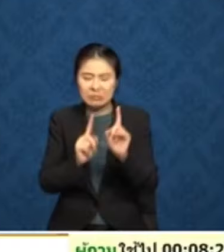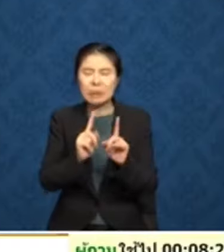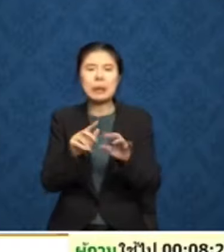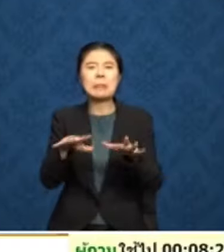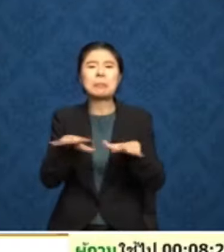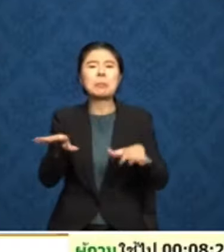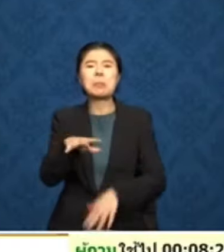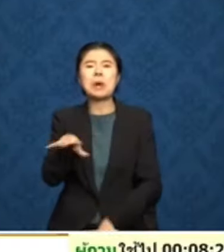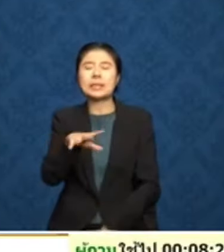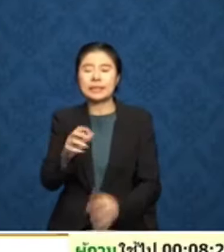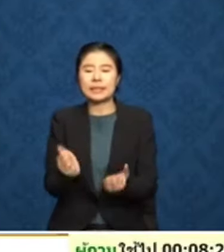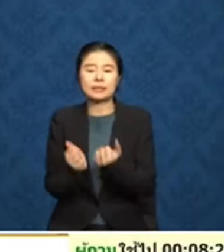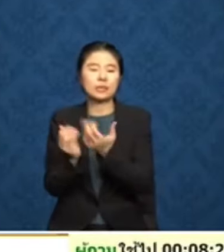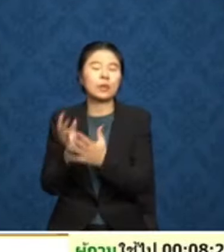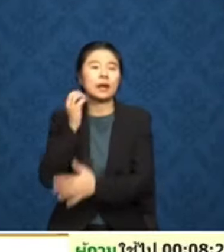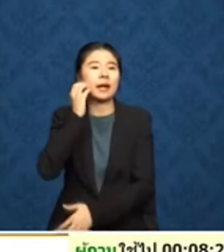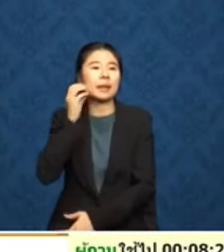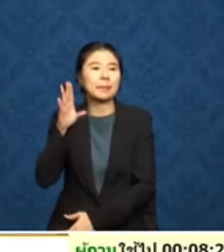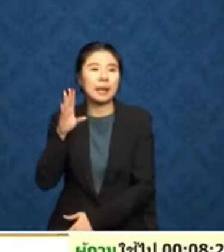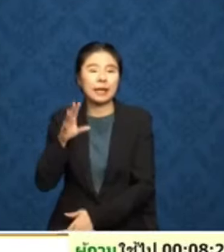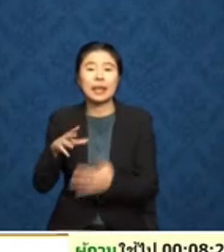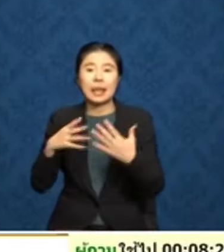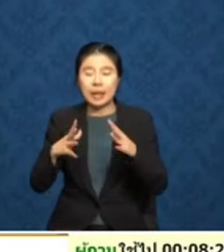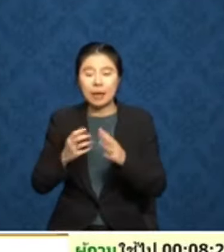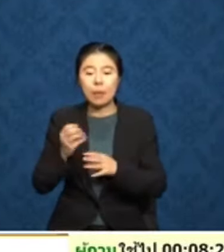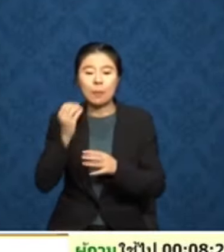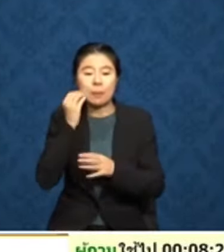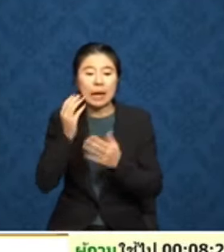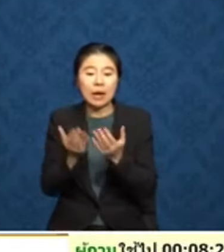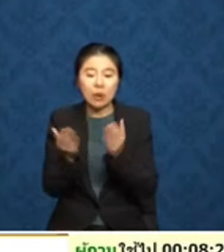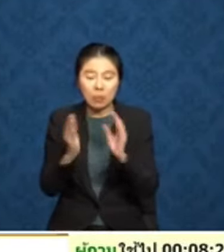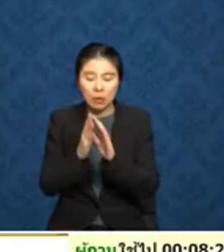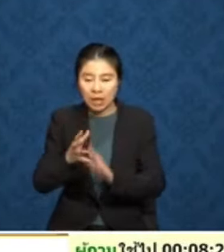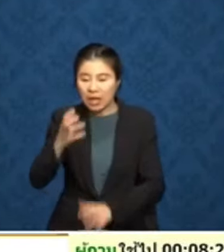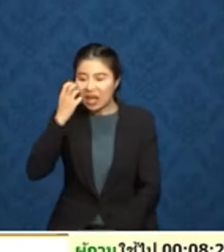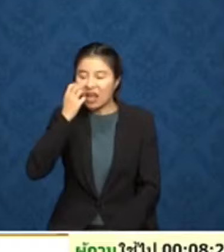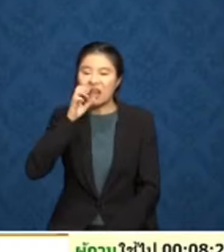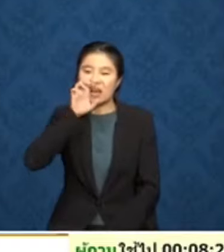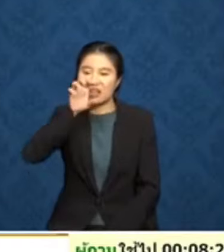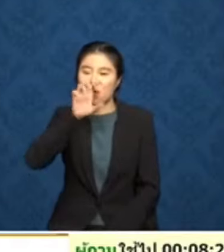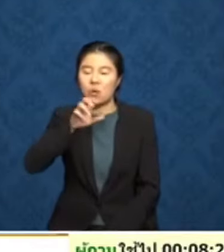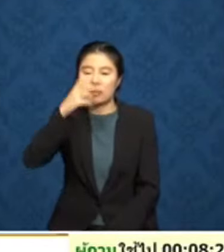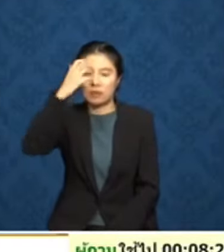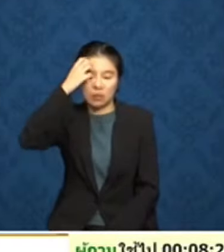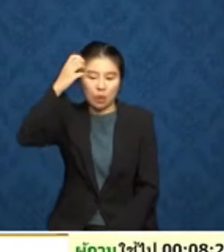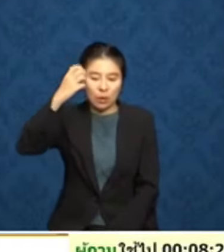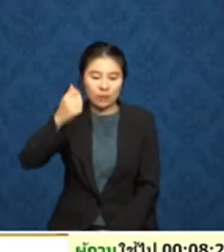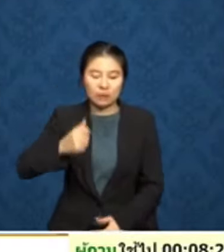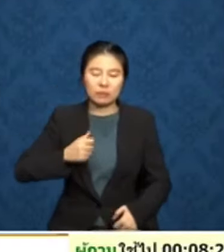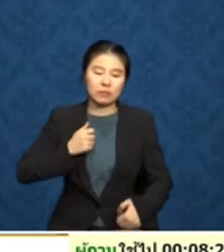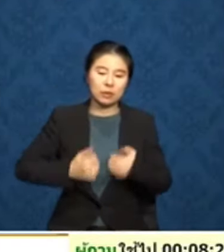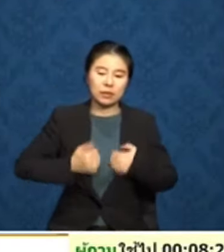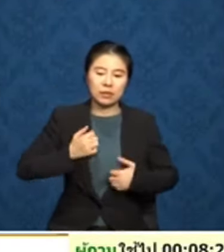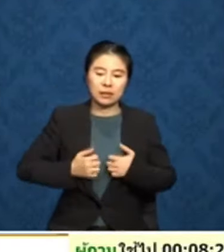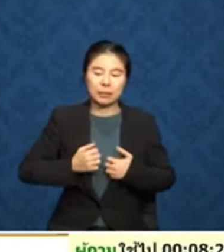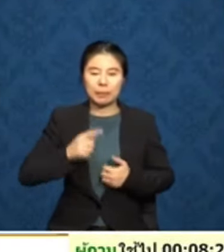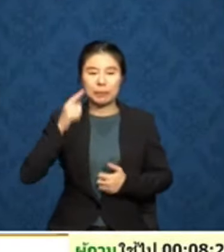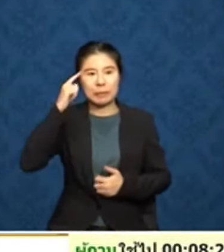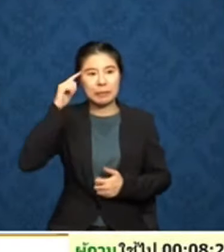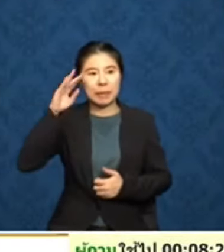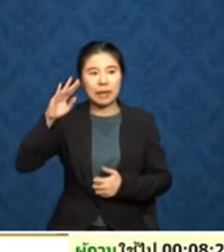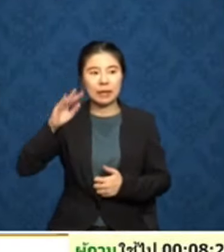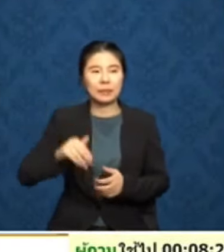ล้วก็กลับมาอาละวาดที่บ้านต่อแต่คนที่นะคะได้รับการบำบัดนะค